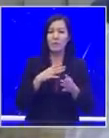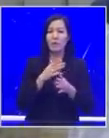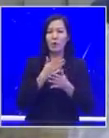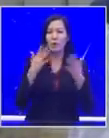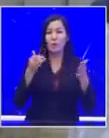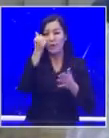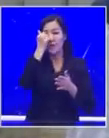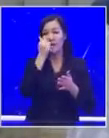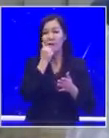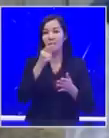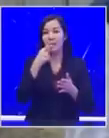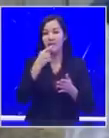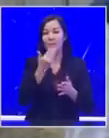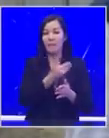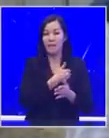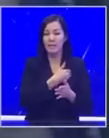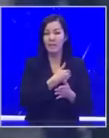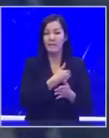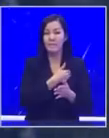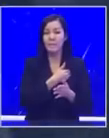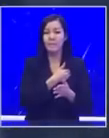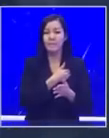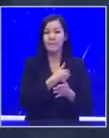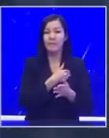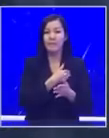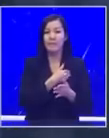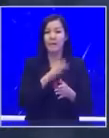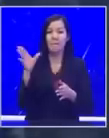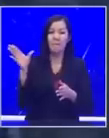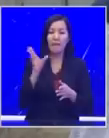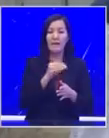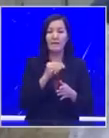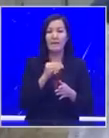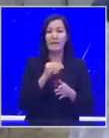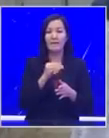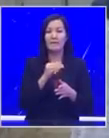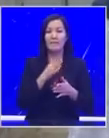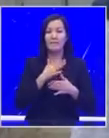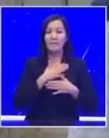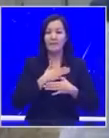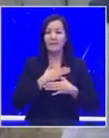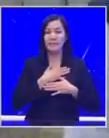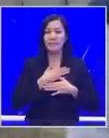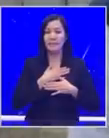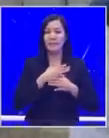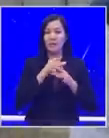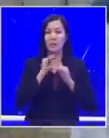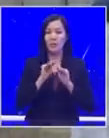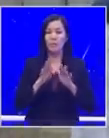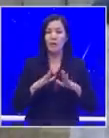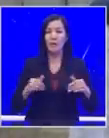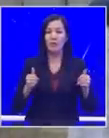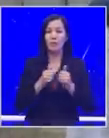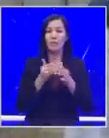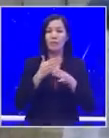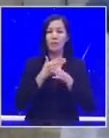көп-көп рахметімді, алғысымды айтқым келеді. Осындай барша, осы біздің көп балалы отбасыларға